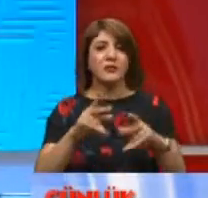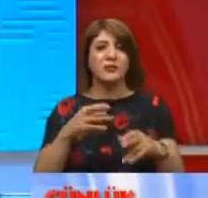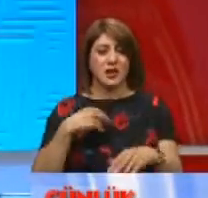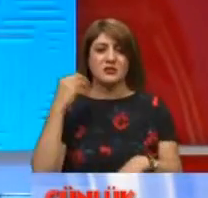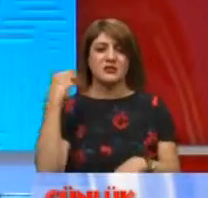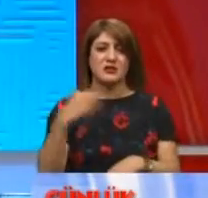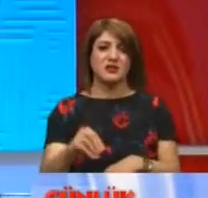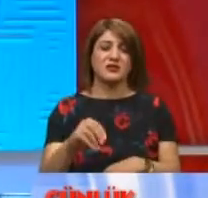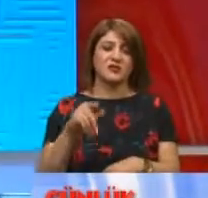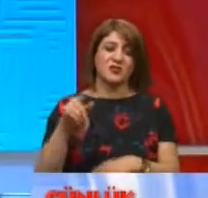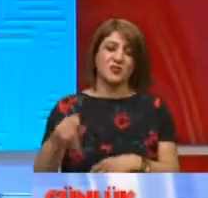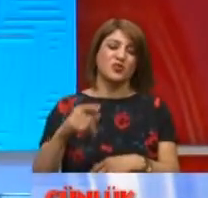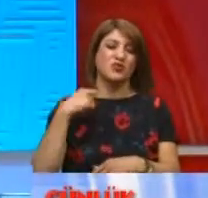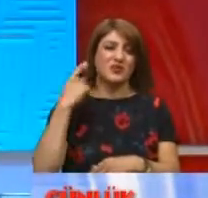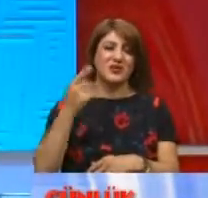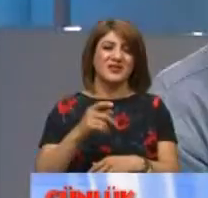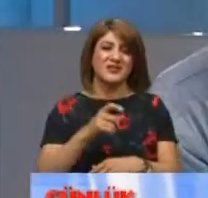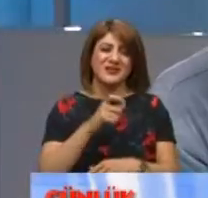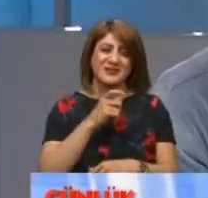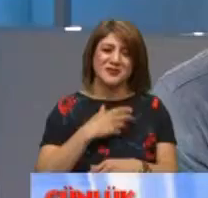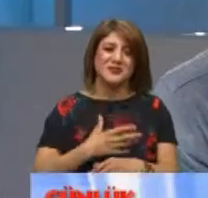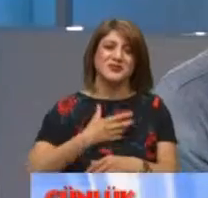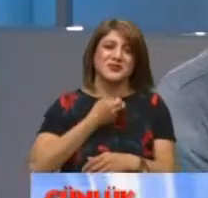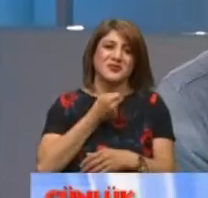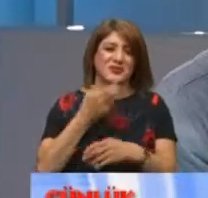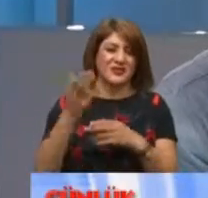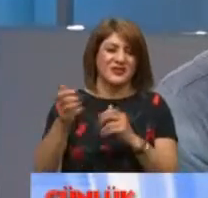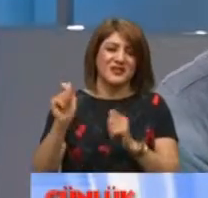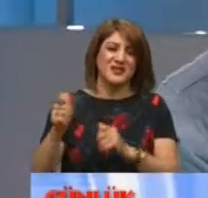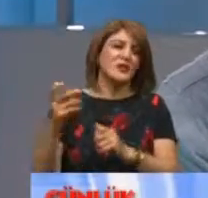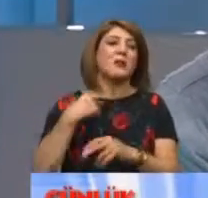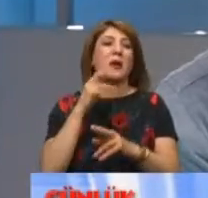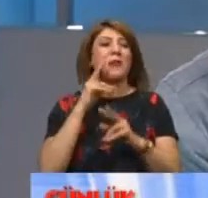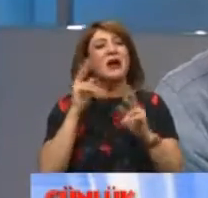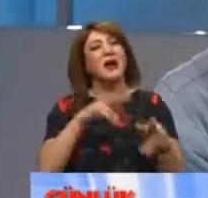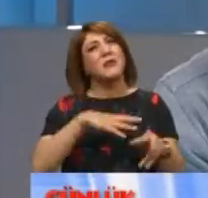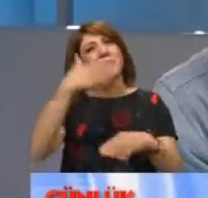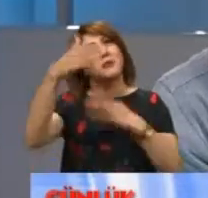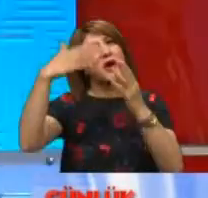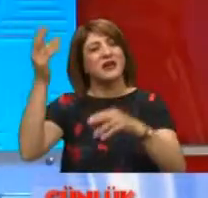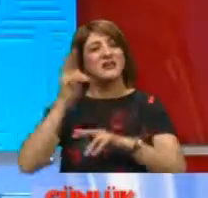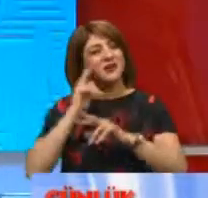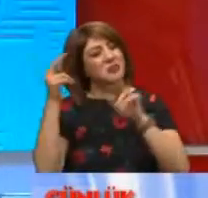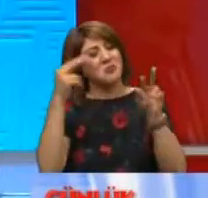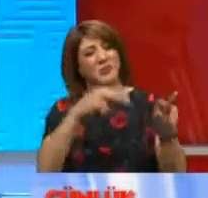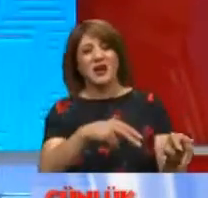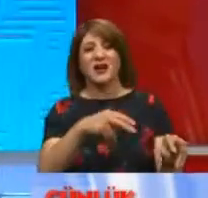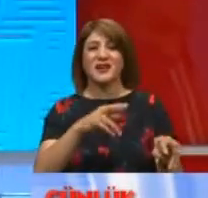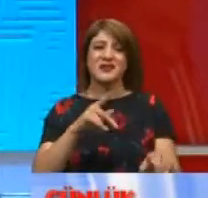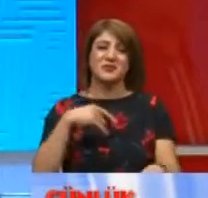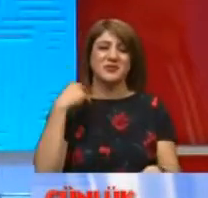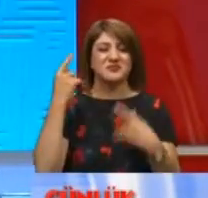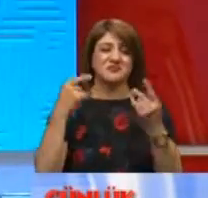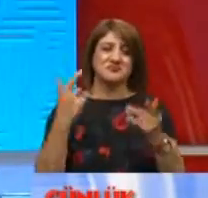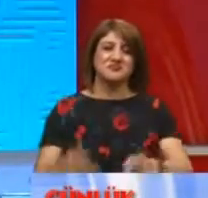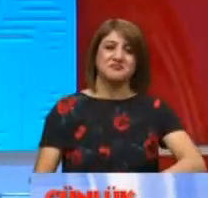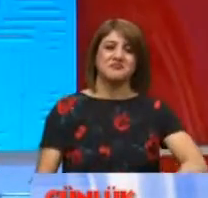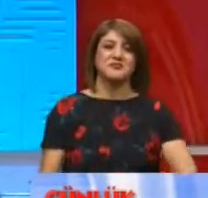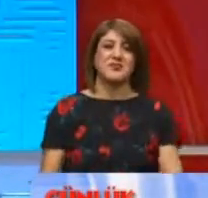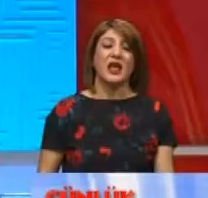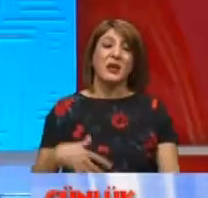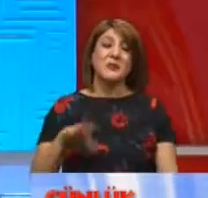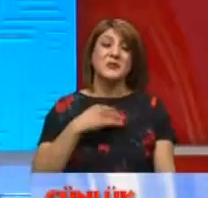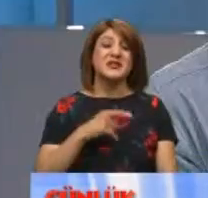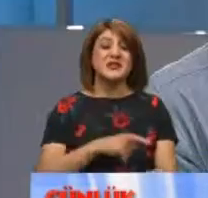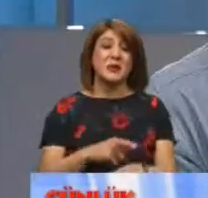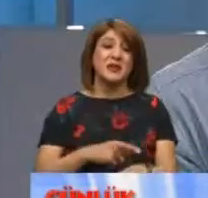yani. Ama hayalete de yazık ya, bir bakacak birisi çıkar yani. Ben bakamadım ama başkası belki bakar. Bakar. Şey yani hepimizin zaman